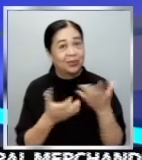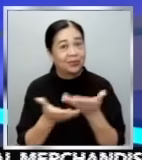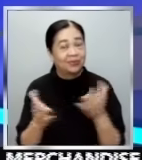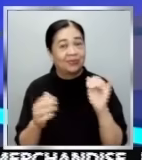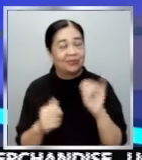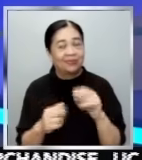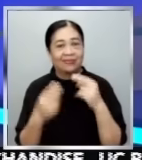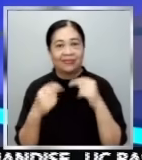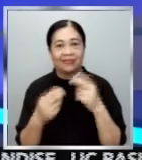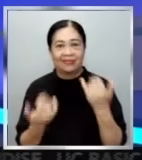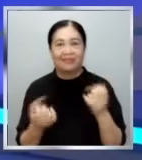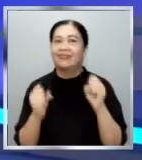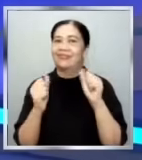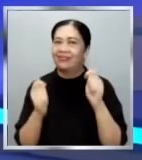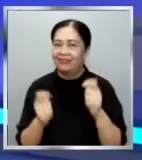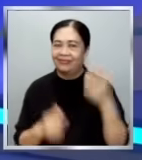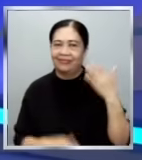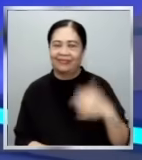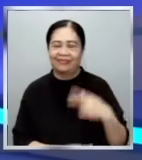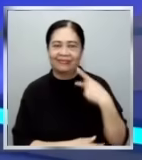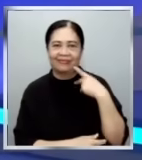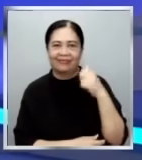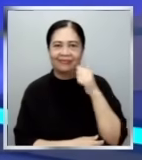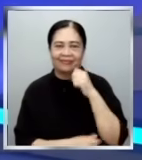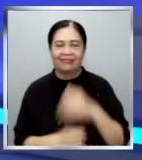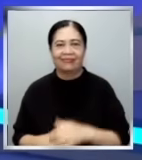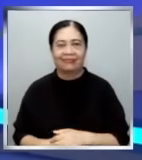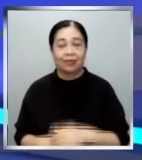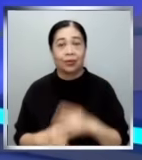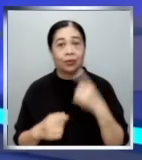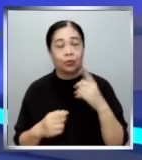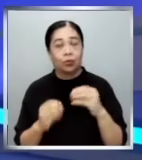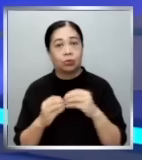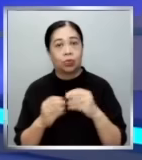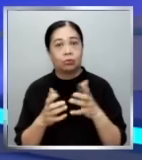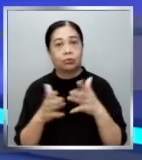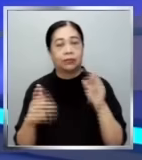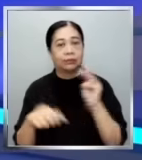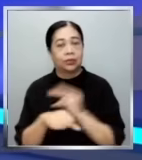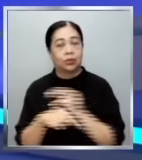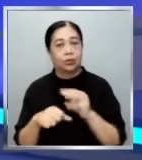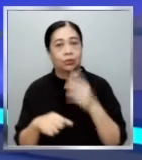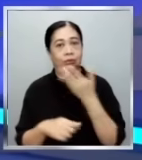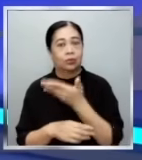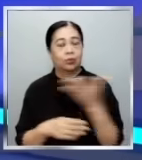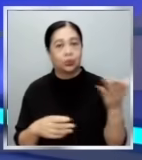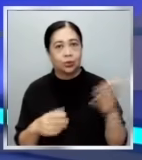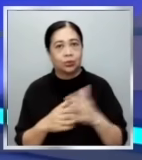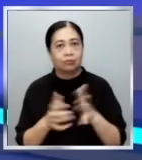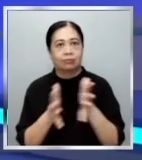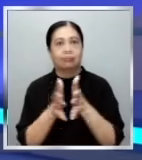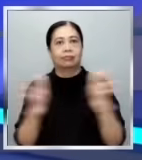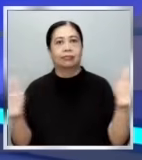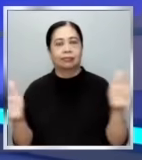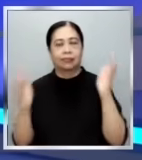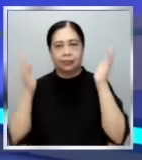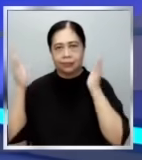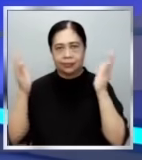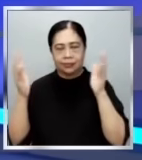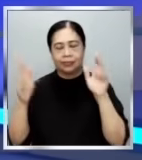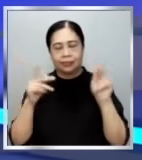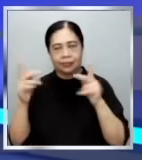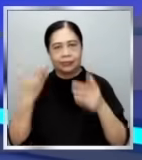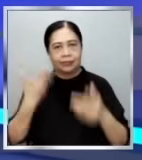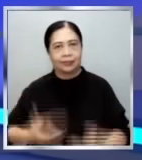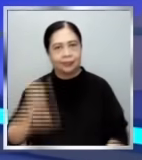balita ngayong Sabado Ako po si Pia arkangel para sa mas malaking misyon para sa mas malawak na paglilingkod sa bayan ako naman si